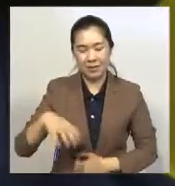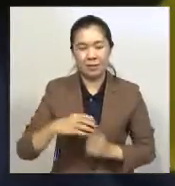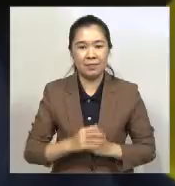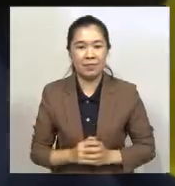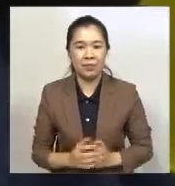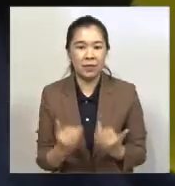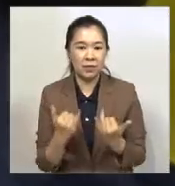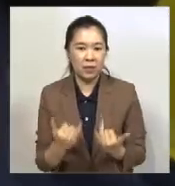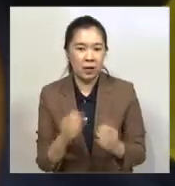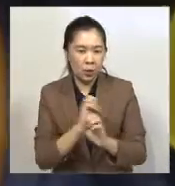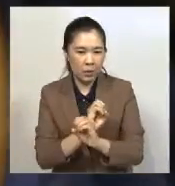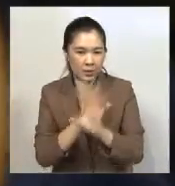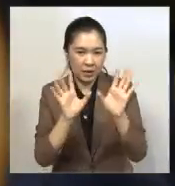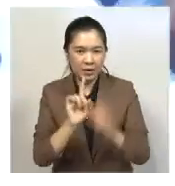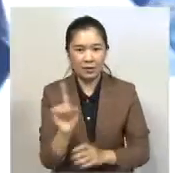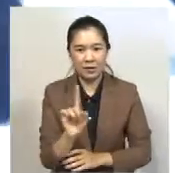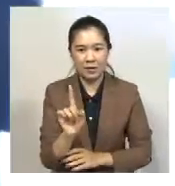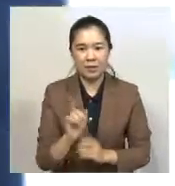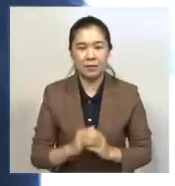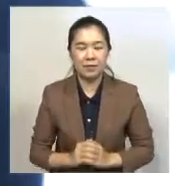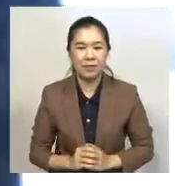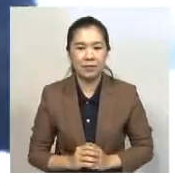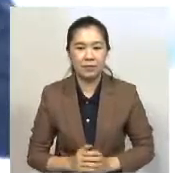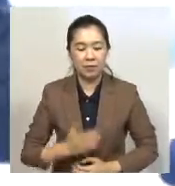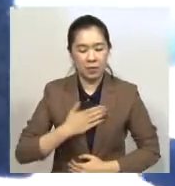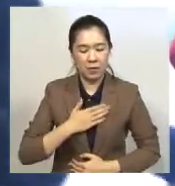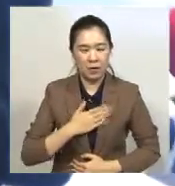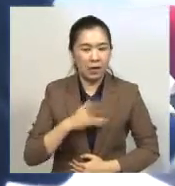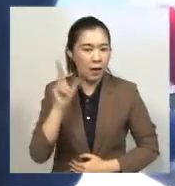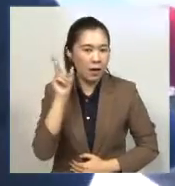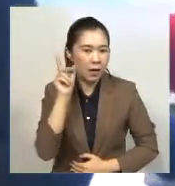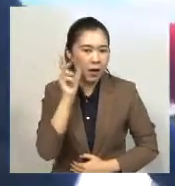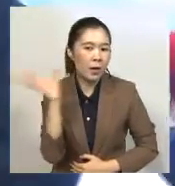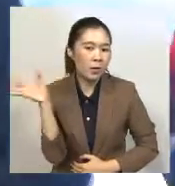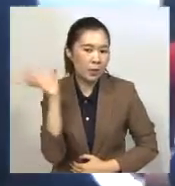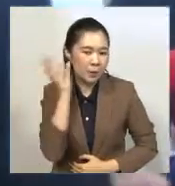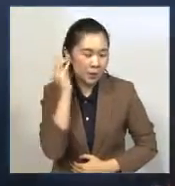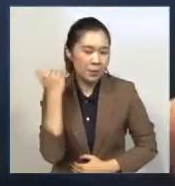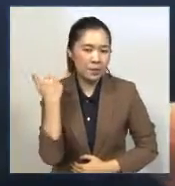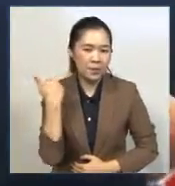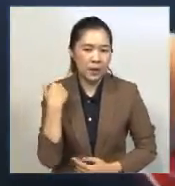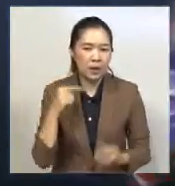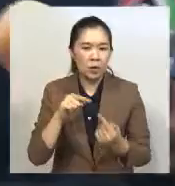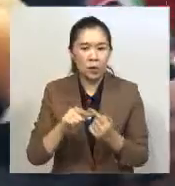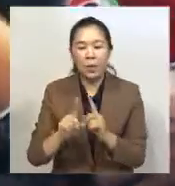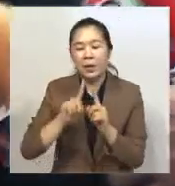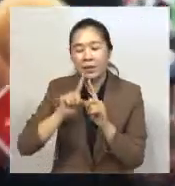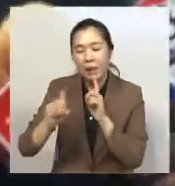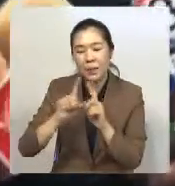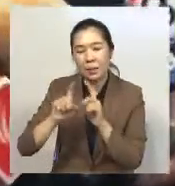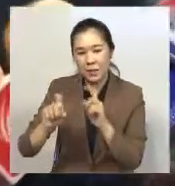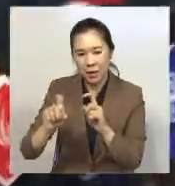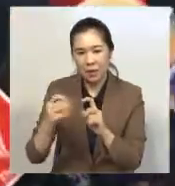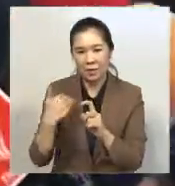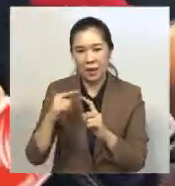นจากนายวิษณุเครืองามรองนายกรัฐมนตรีค่ะว่าส่วนตัวเนี่ยทราบข่าวว่าเป็นการเรียกไปสอบถามถึงเนื้อหา